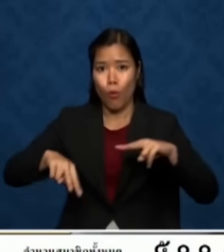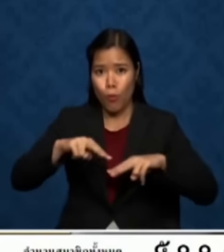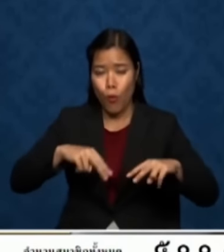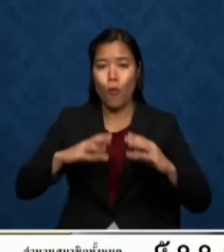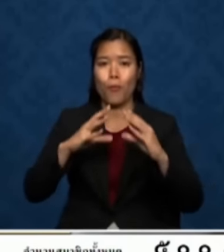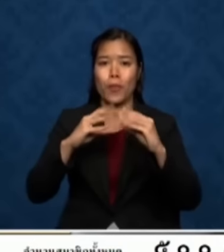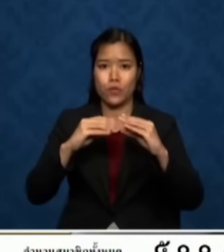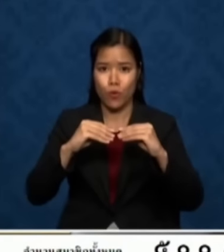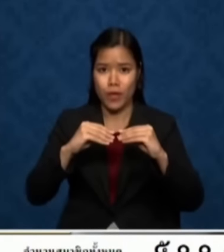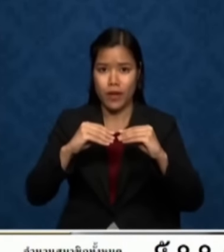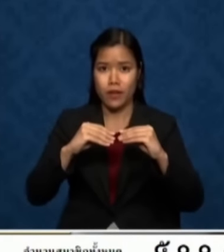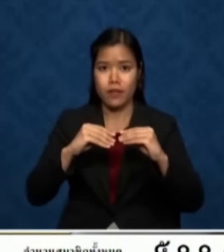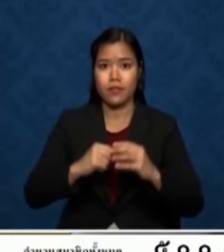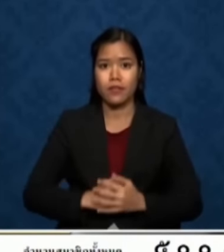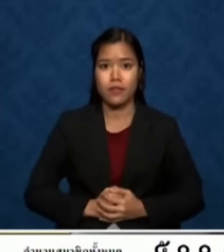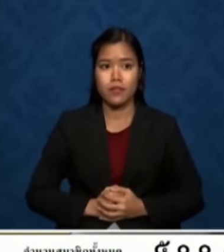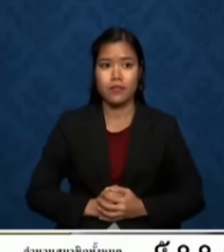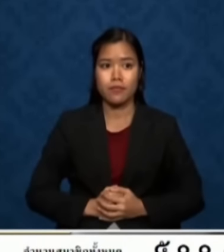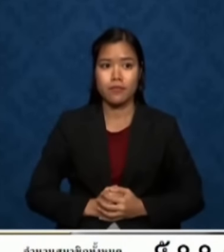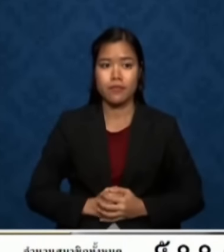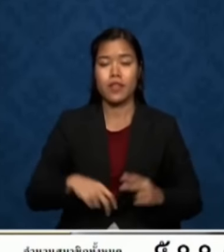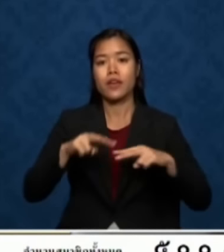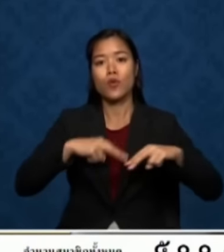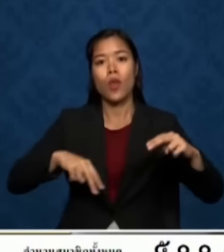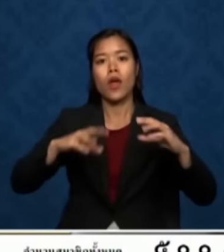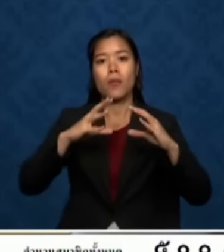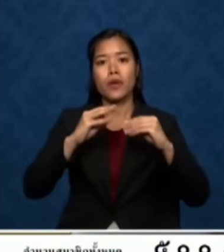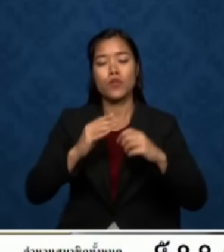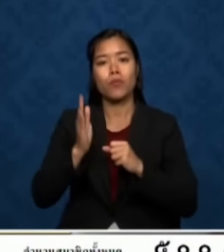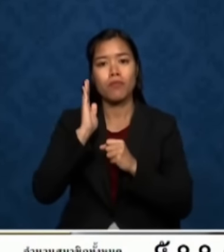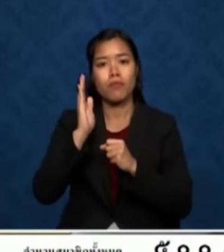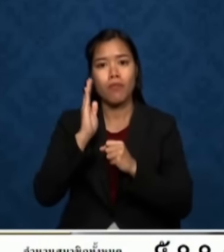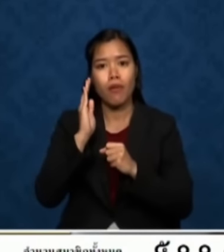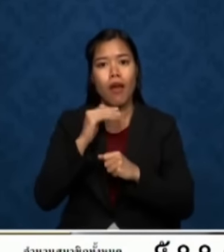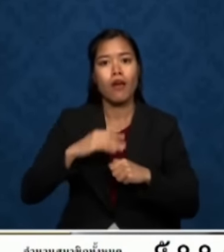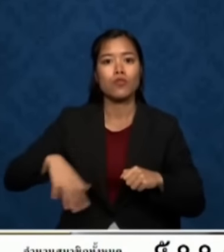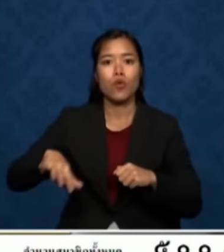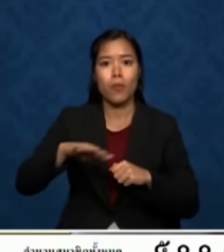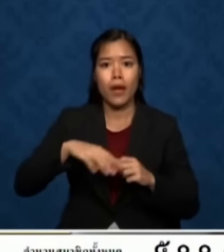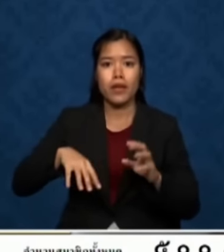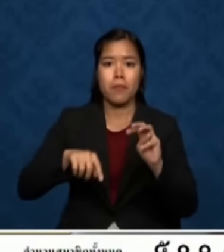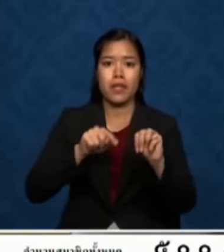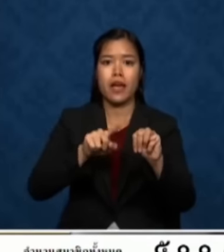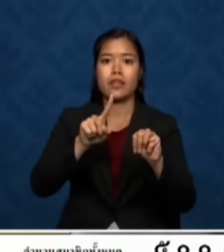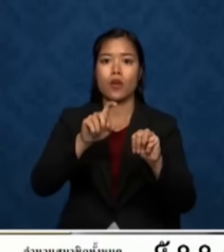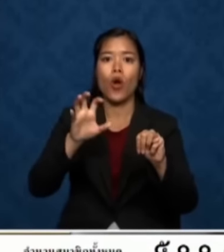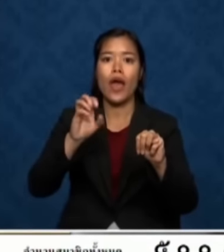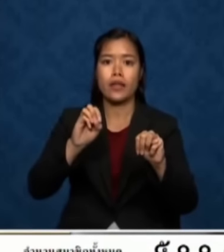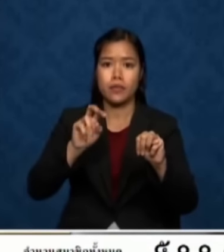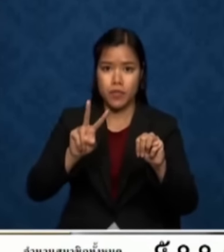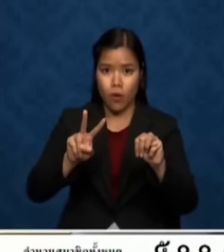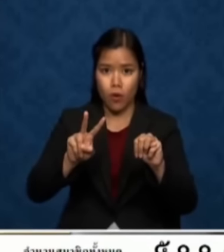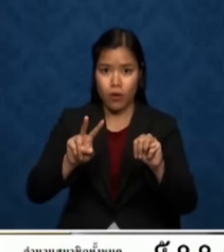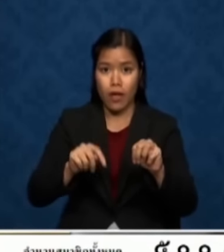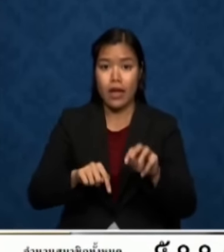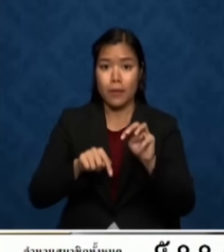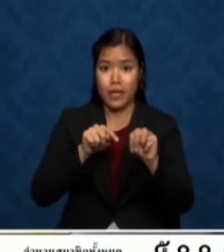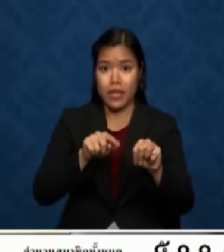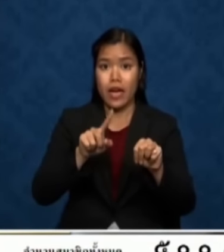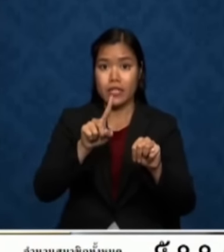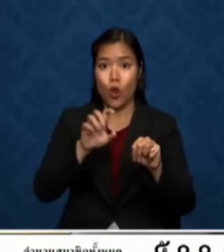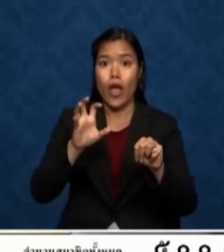นะคะให้อยู่ในการอภิปรายทั่วไปในมาตรา152ซึ่งมาตรา152เนี่ย